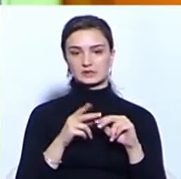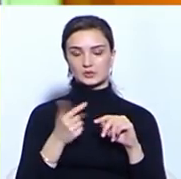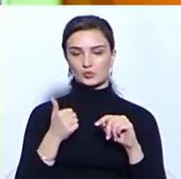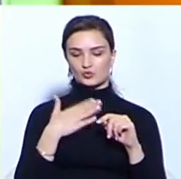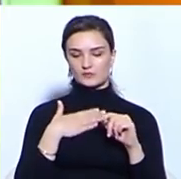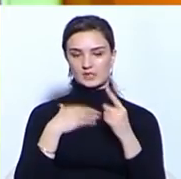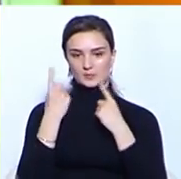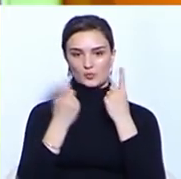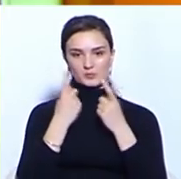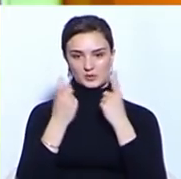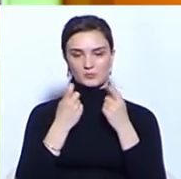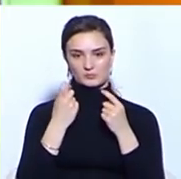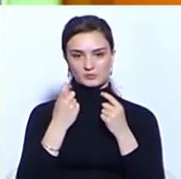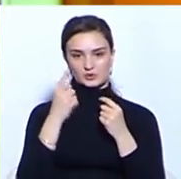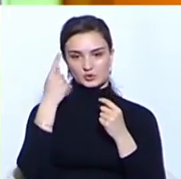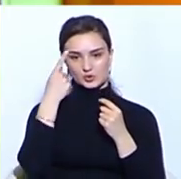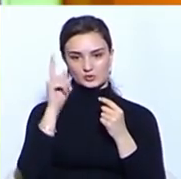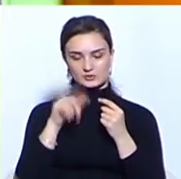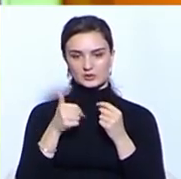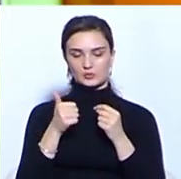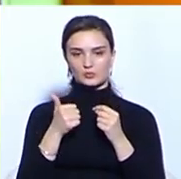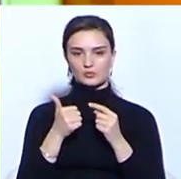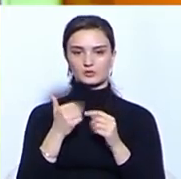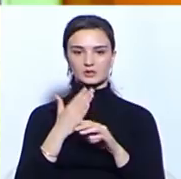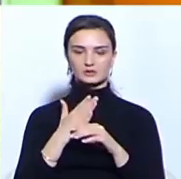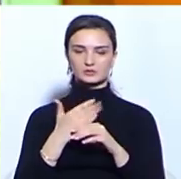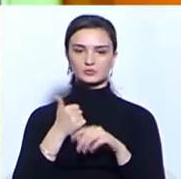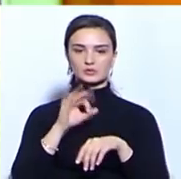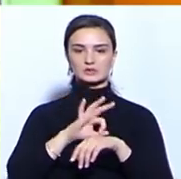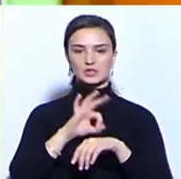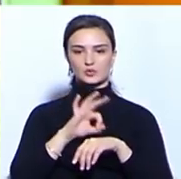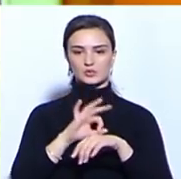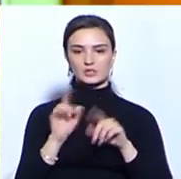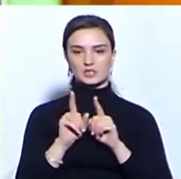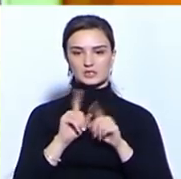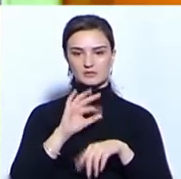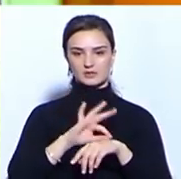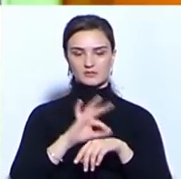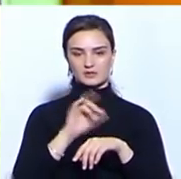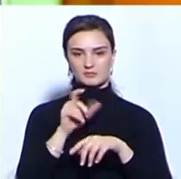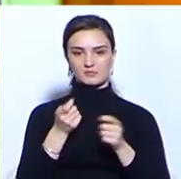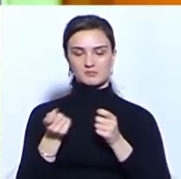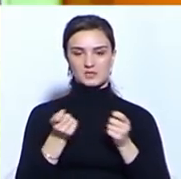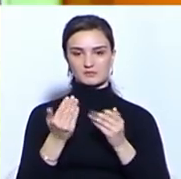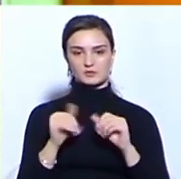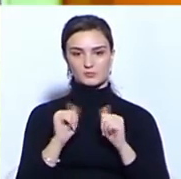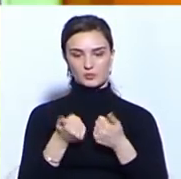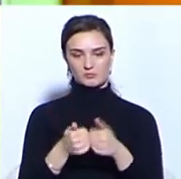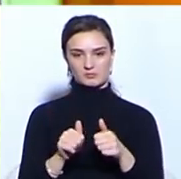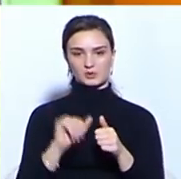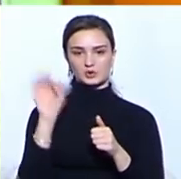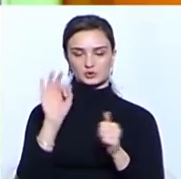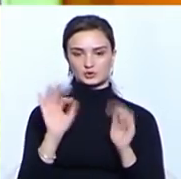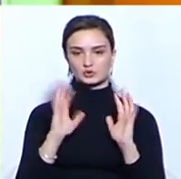ჩვენი ინფორმირებულობის დონე, როგორ დაიხვეწა, როგორც დიაგნოსტიკა, ასევე დაავადებების მართვის მეთოდები,